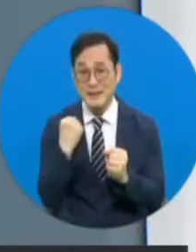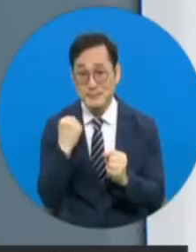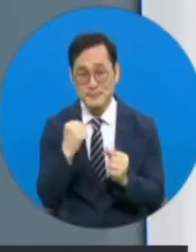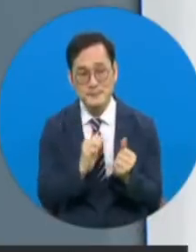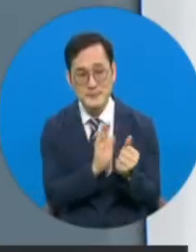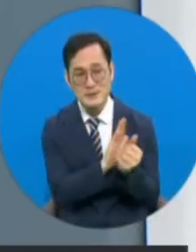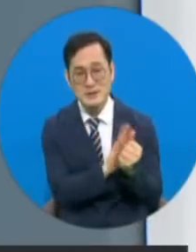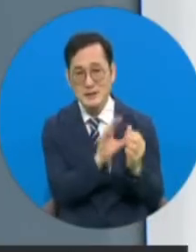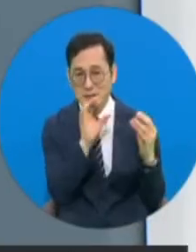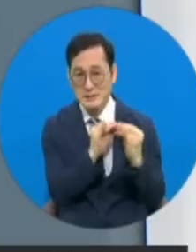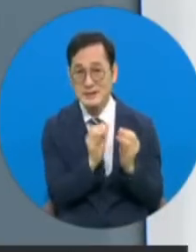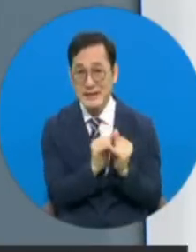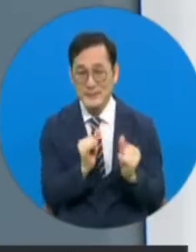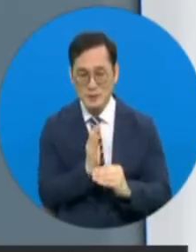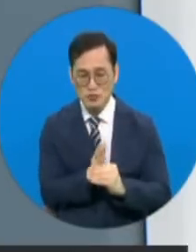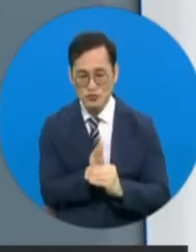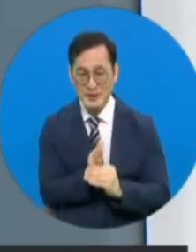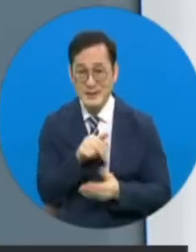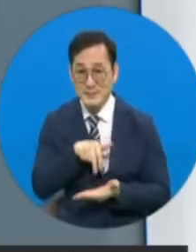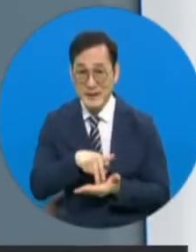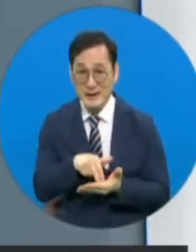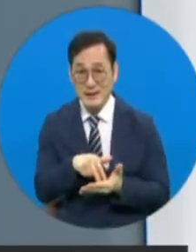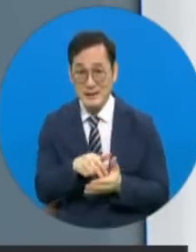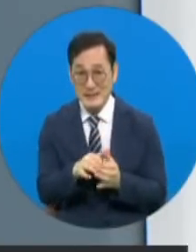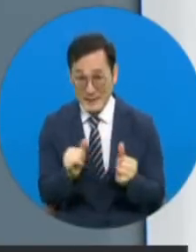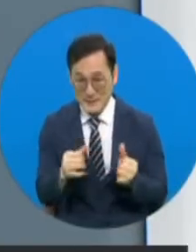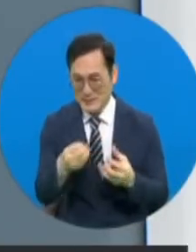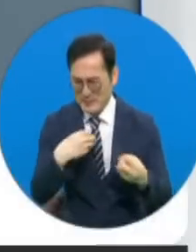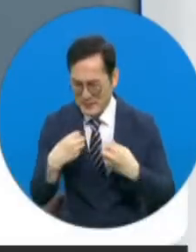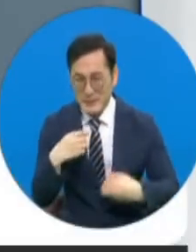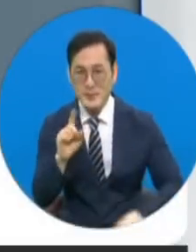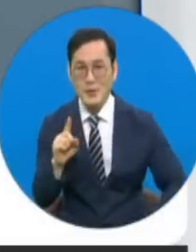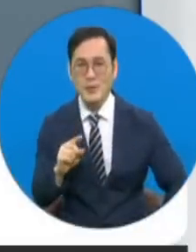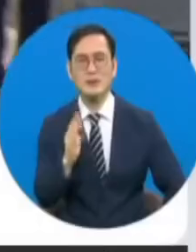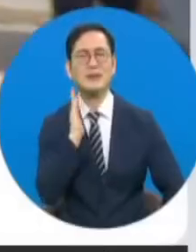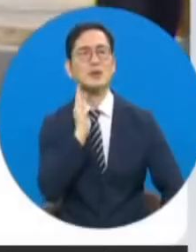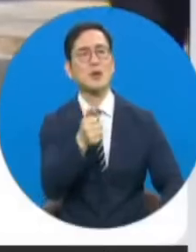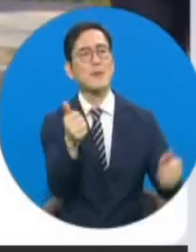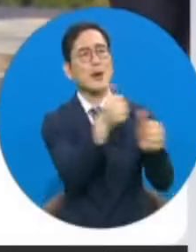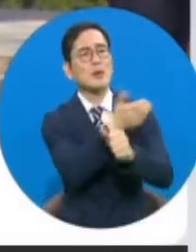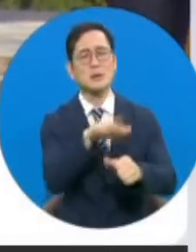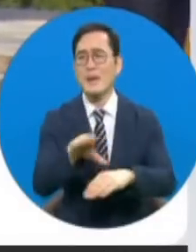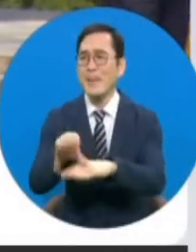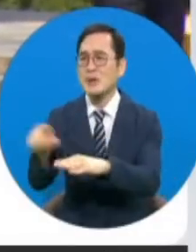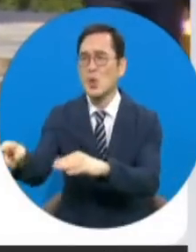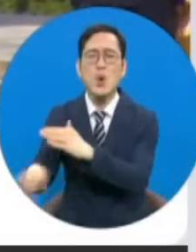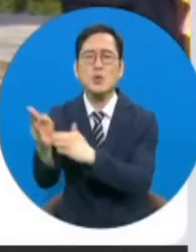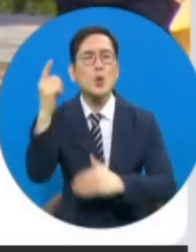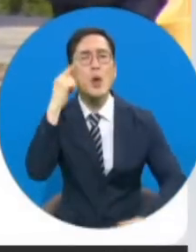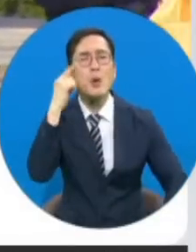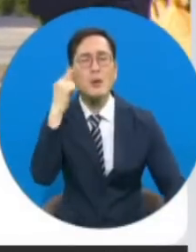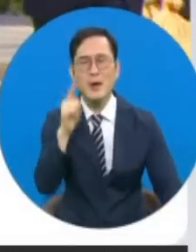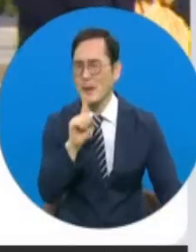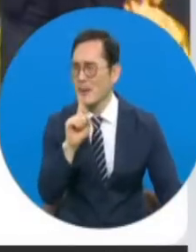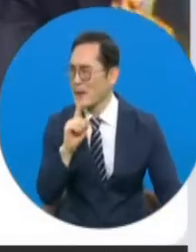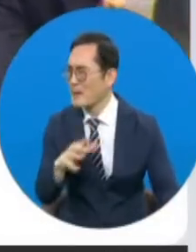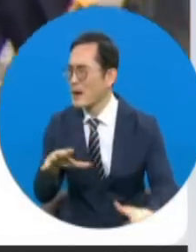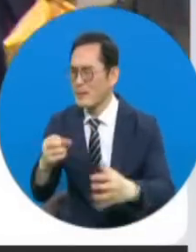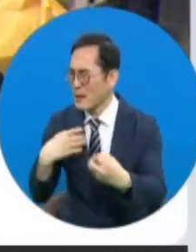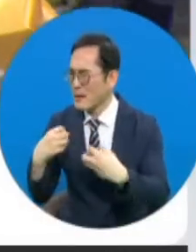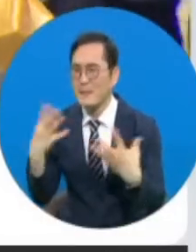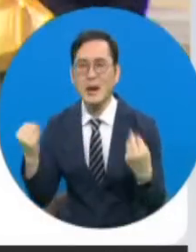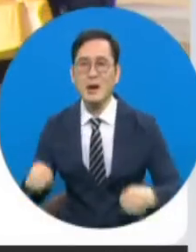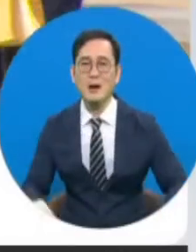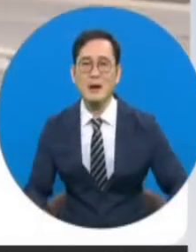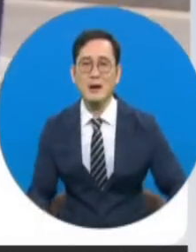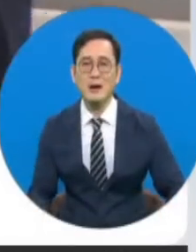지지하거나 중도 보수적인 성향이 갖고 있는 많은 국민들께서 저한테 말씀을 주십니다 대통령이 바뀌었는데 방송이 왜 이러냐 그런 얘기하면 많이 들어보셨을